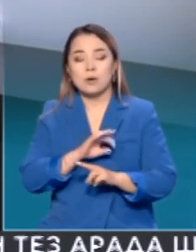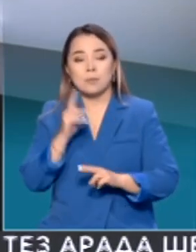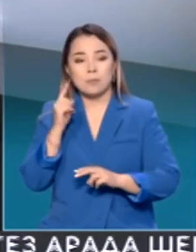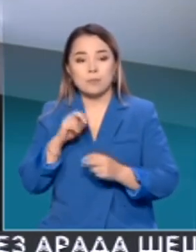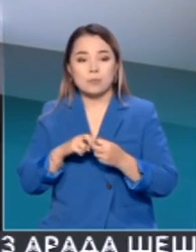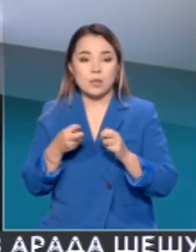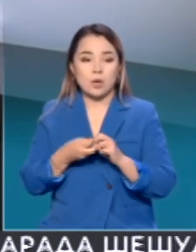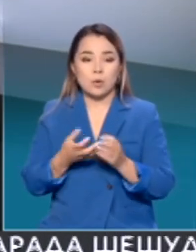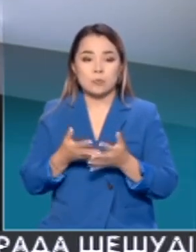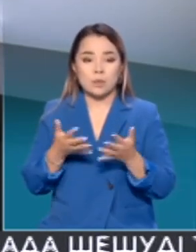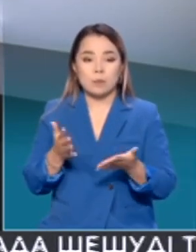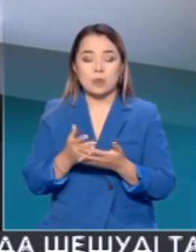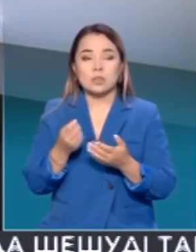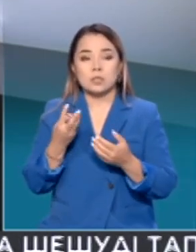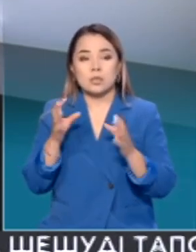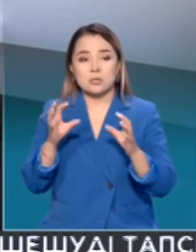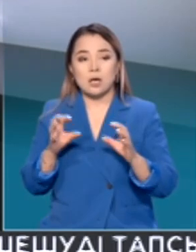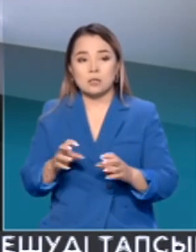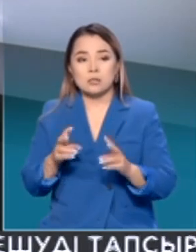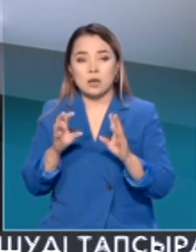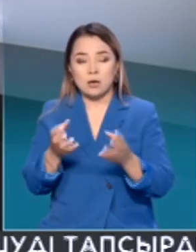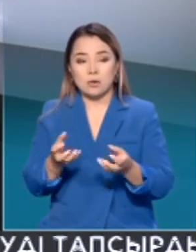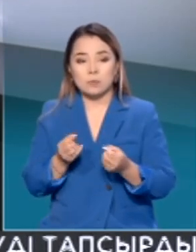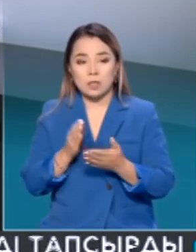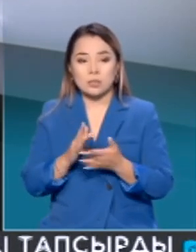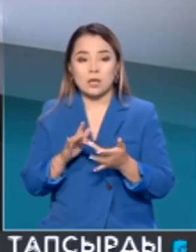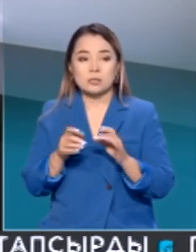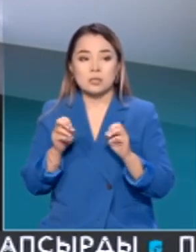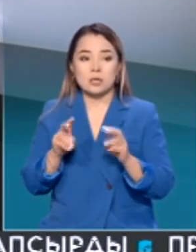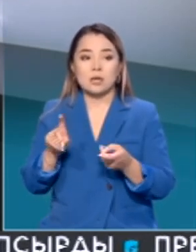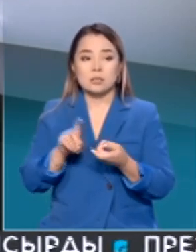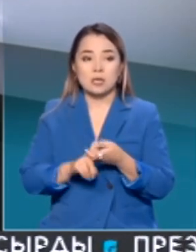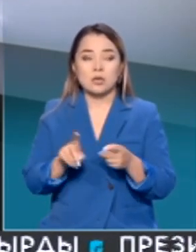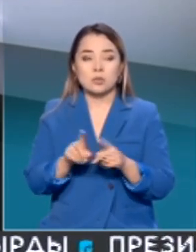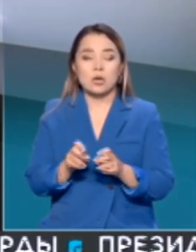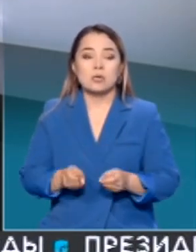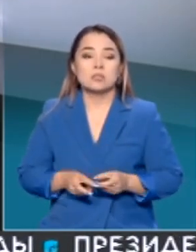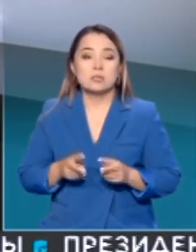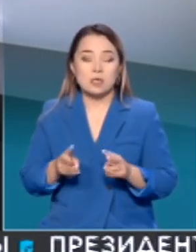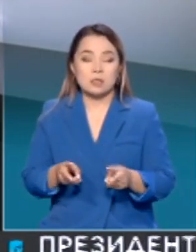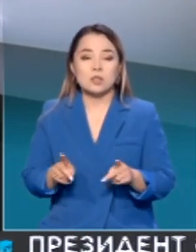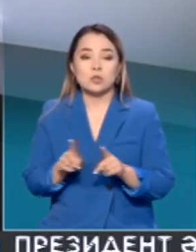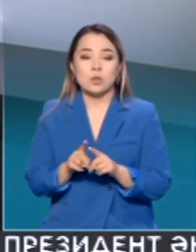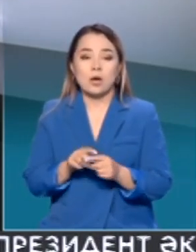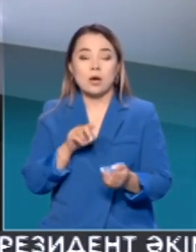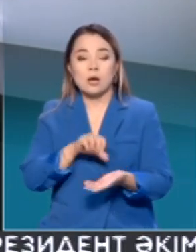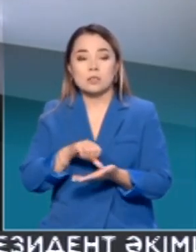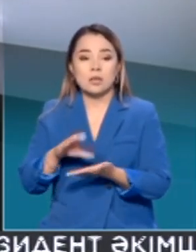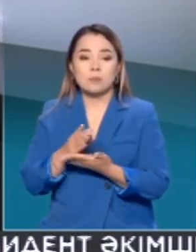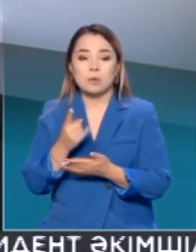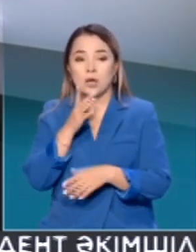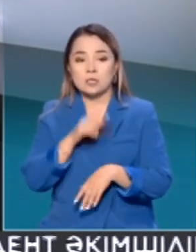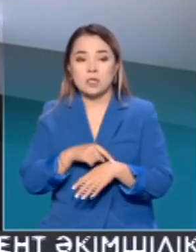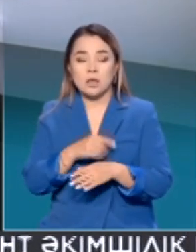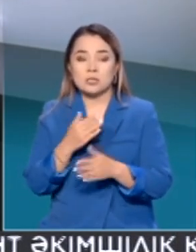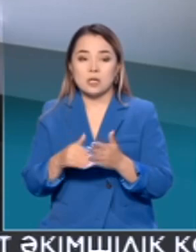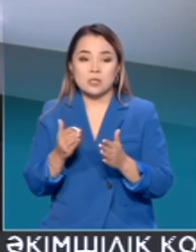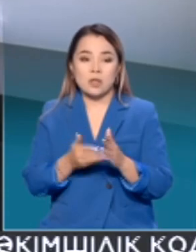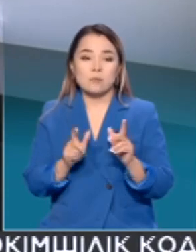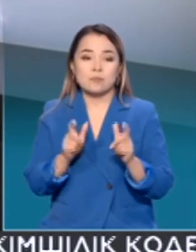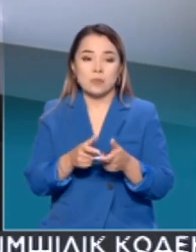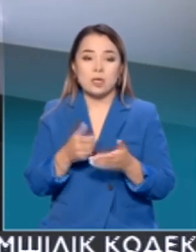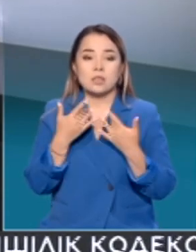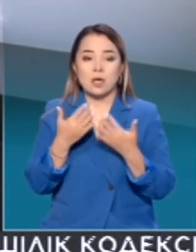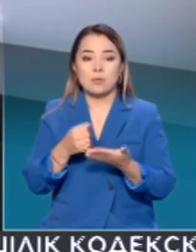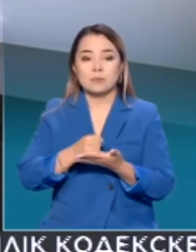қатырды. Бірнеше заң қабылдады. Франция әлеуметтік желі мен сайттарда ланкестікке қатысы бар контентті бір сағаттың ішінде жоюды талап ететін